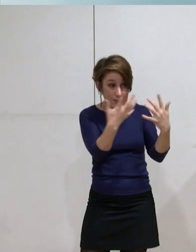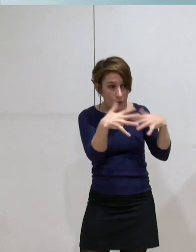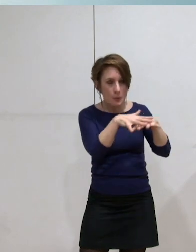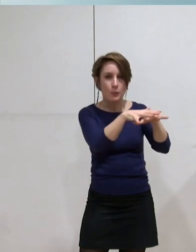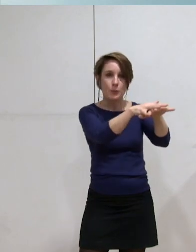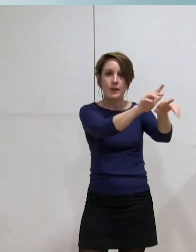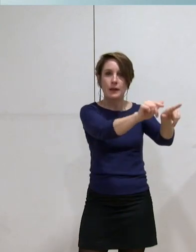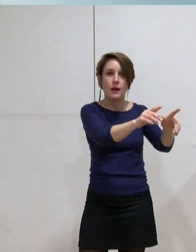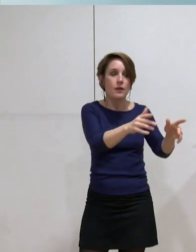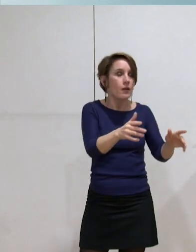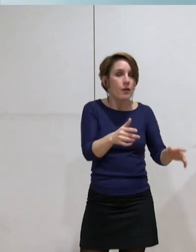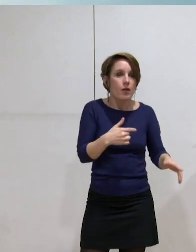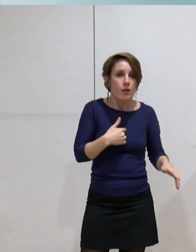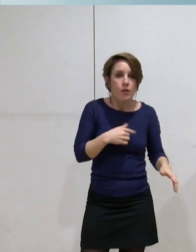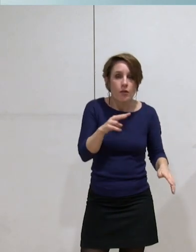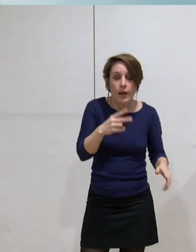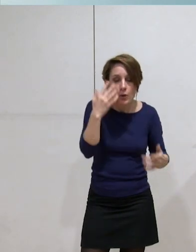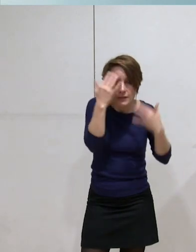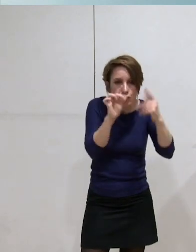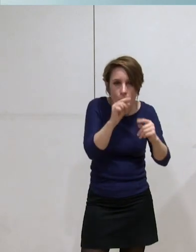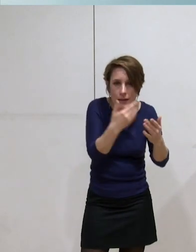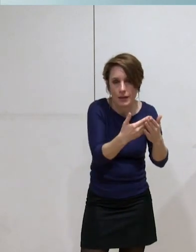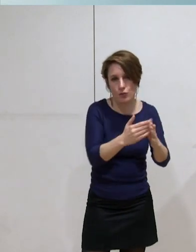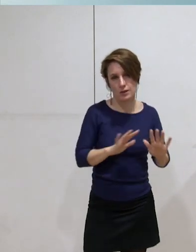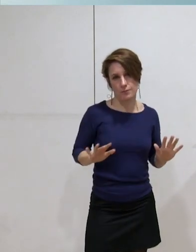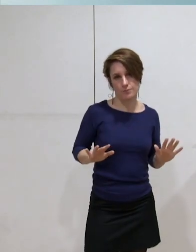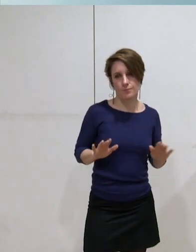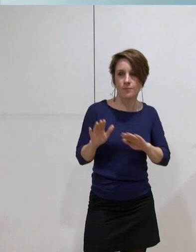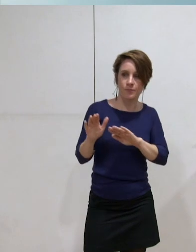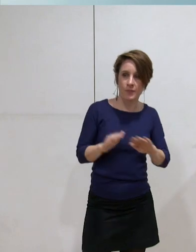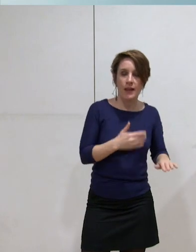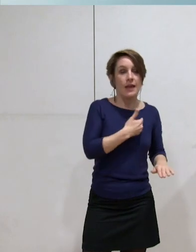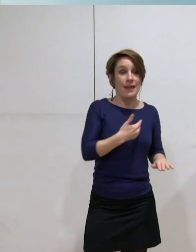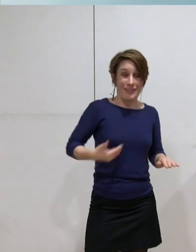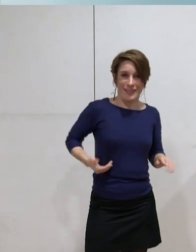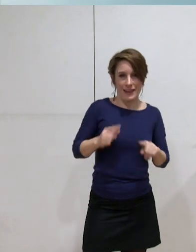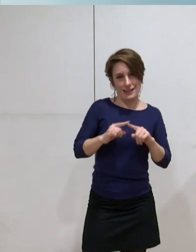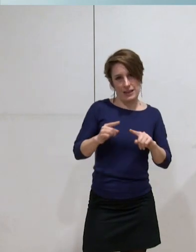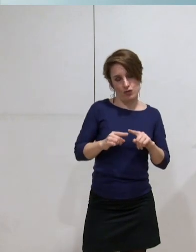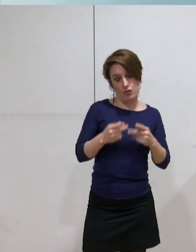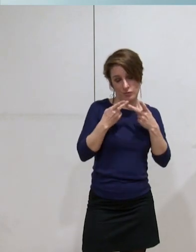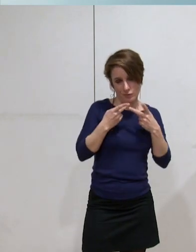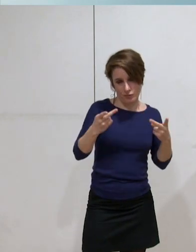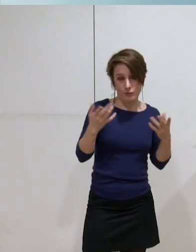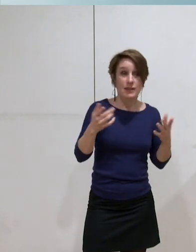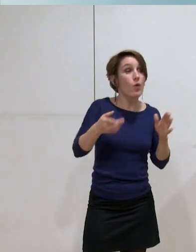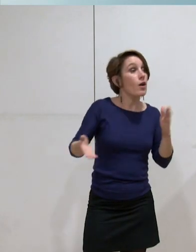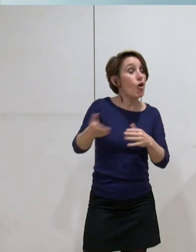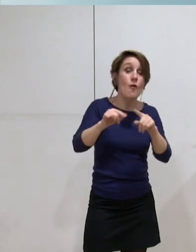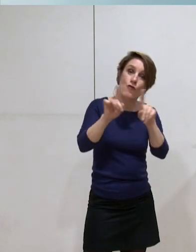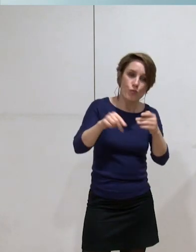ne suis pas je ne suis pas du tout inquiète de ce point de vue-là dernière chose que je veux dire puisque vous avez une lecture attentive du